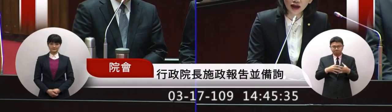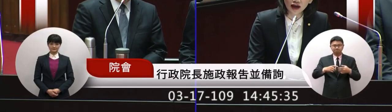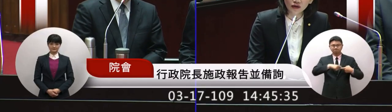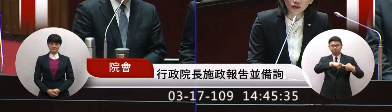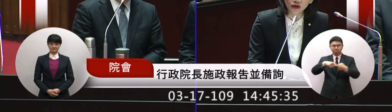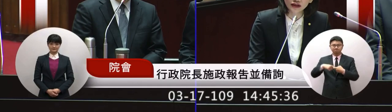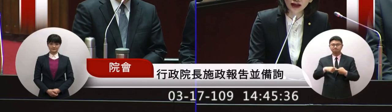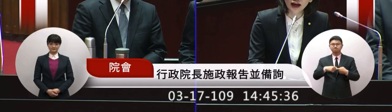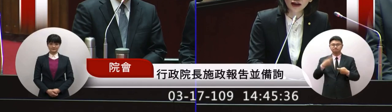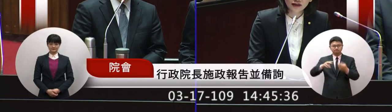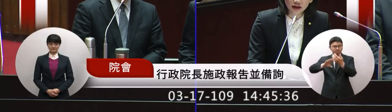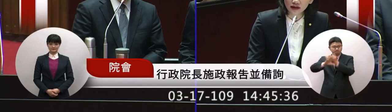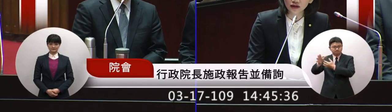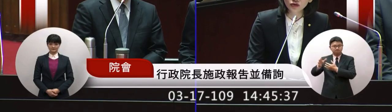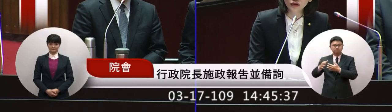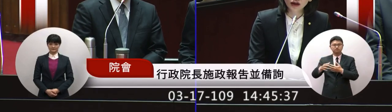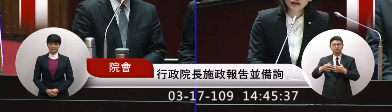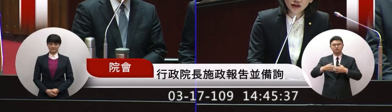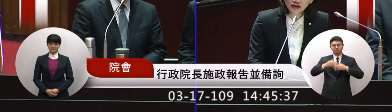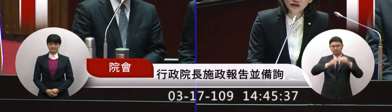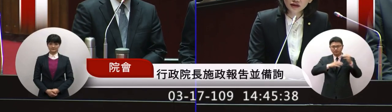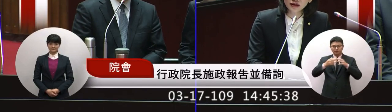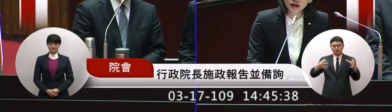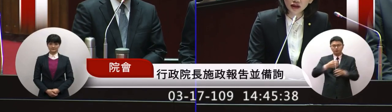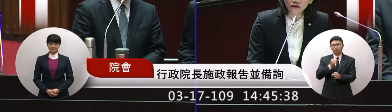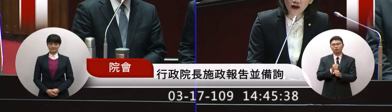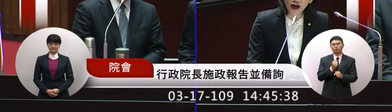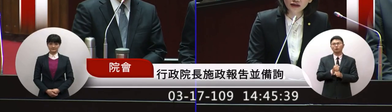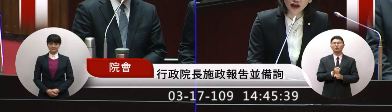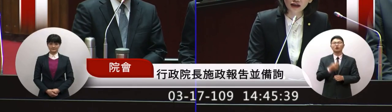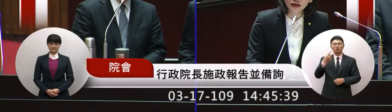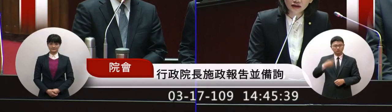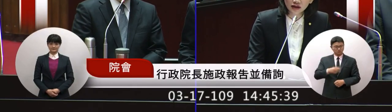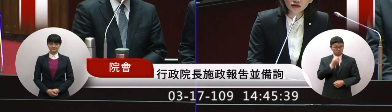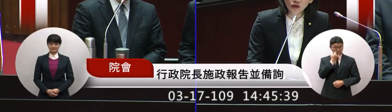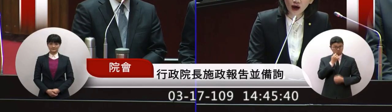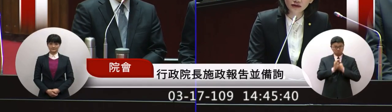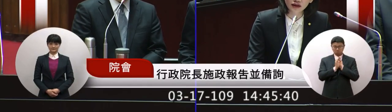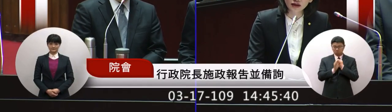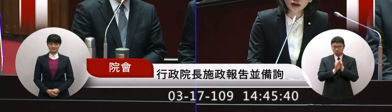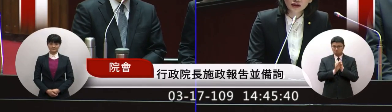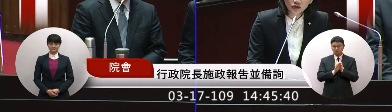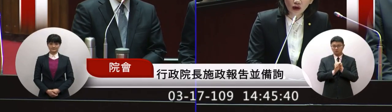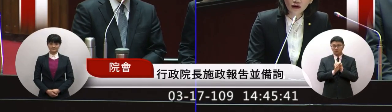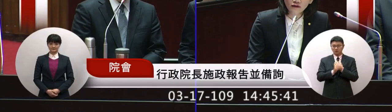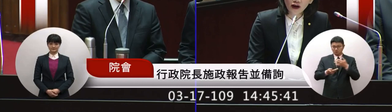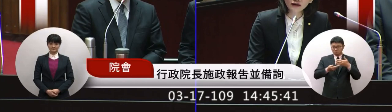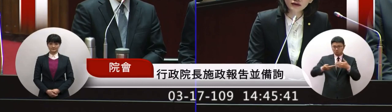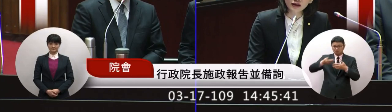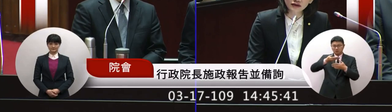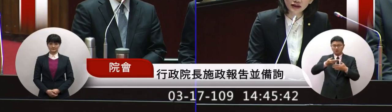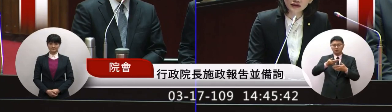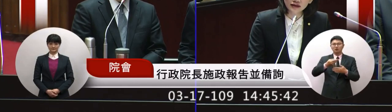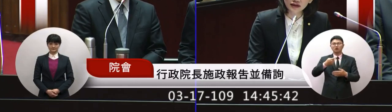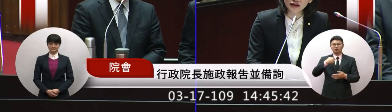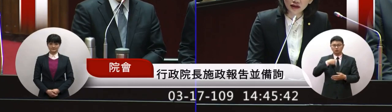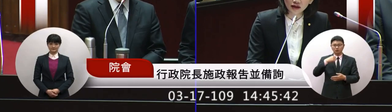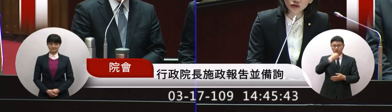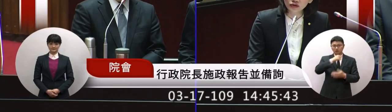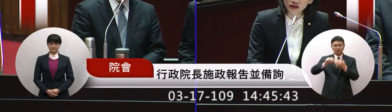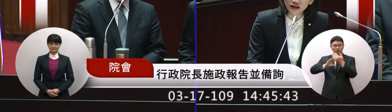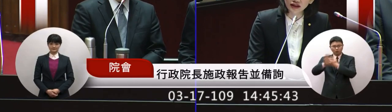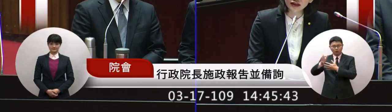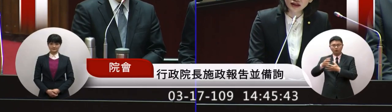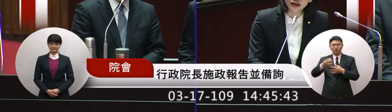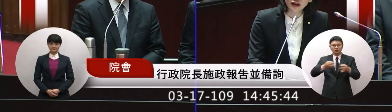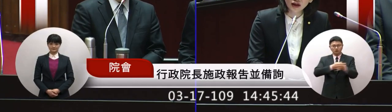其他国家的合作，甚至可以发展深化成双方的经济合